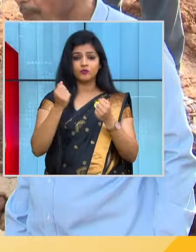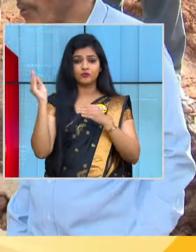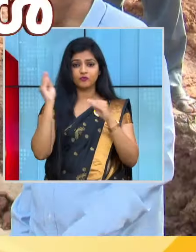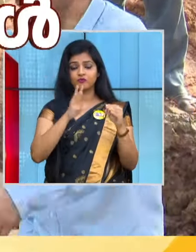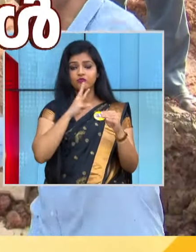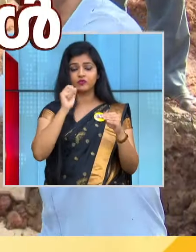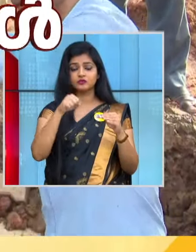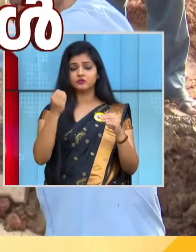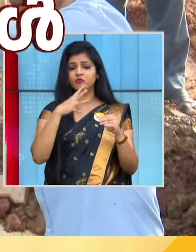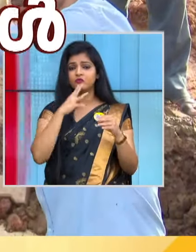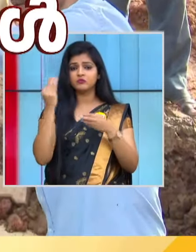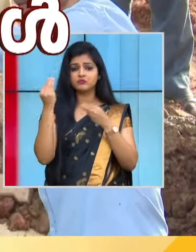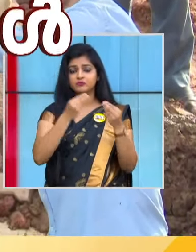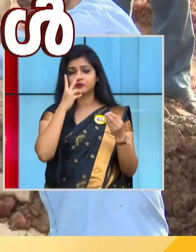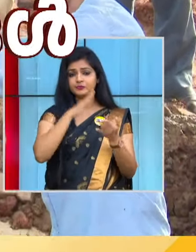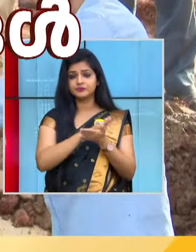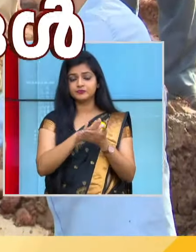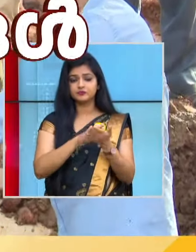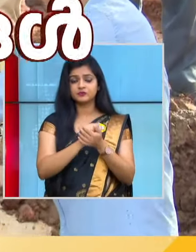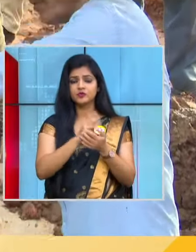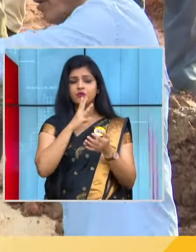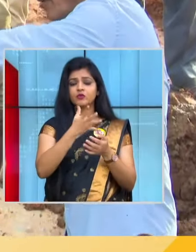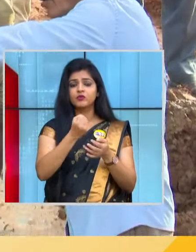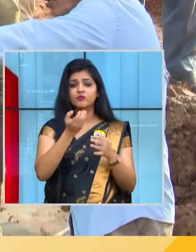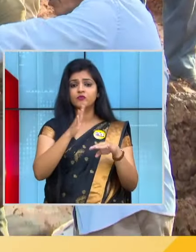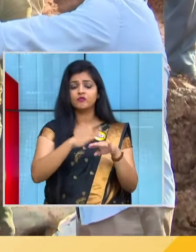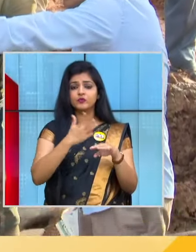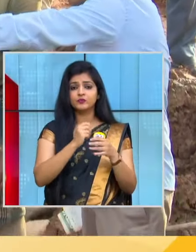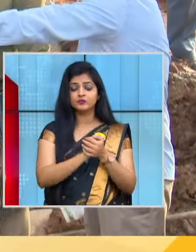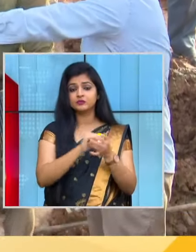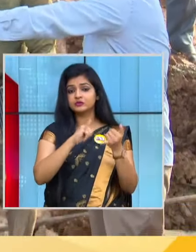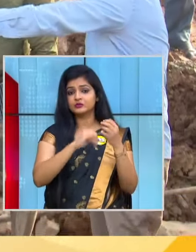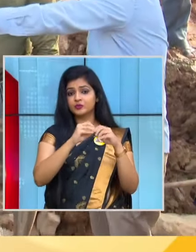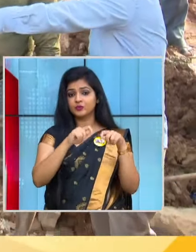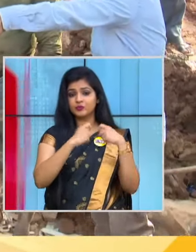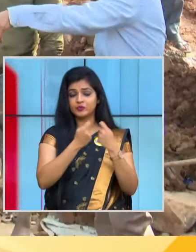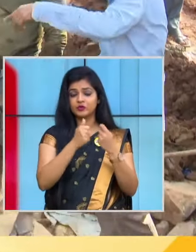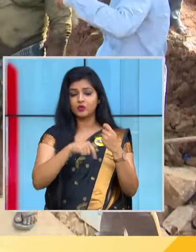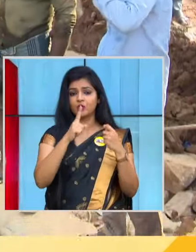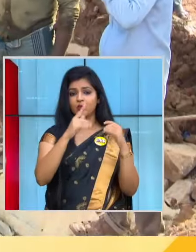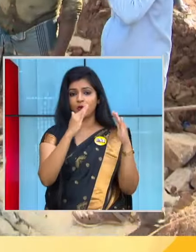അയച്ചുതരാന്ന് പറയുന്നതല്ല. ഒരു തുള്ളി വെള്ളം ഇപ്പോൾ എവിടെ നിന്നാണ് നിങ്ങൾ വെള്ളമൊക്കെ ശേഖരിക്കുന്നത്? ഇത് ശവഭാരതിയിലെ ഓരോ